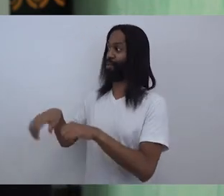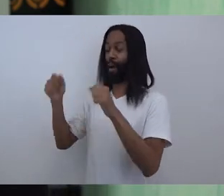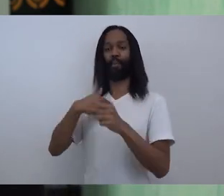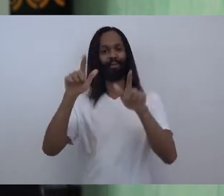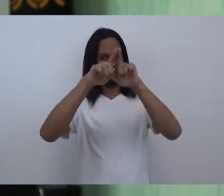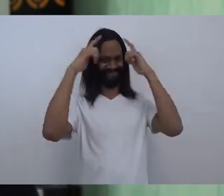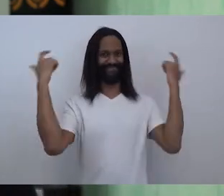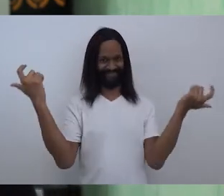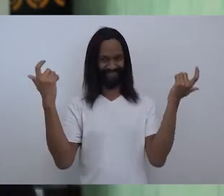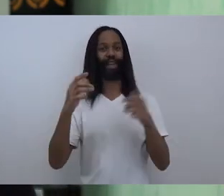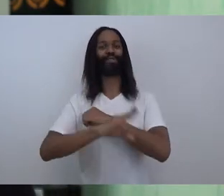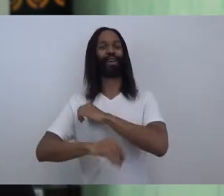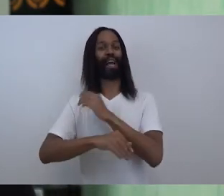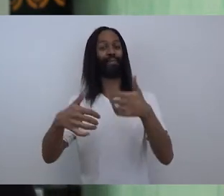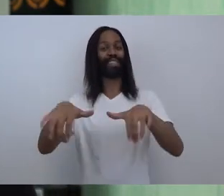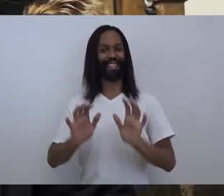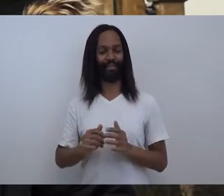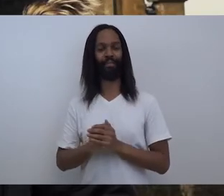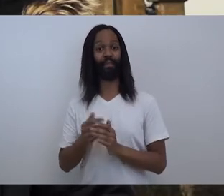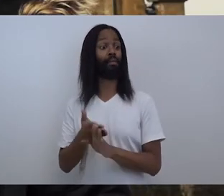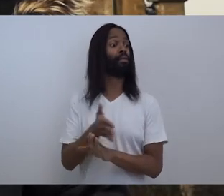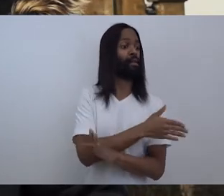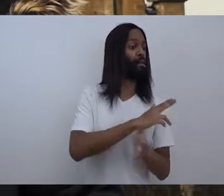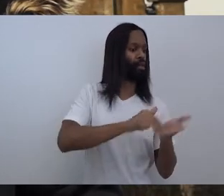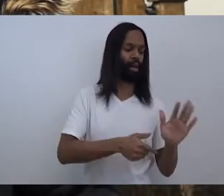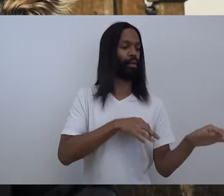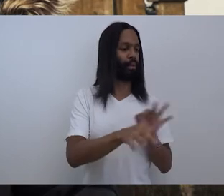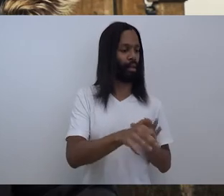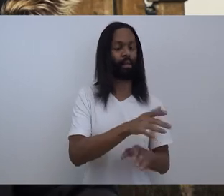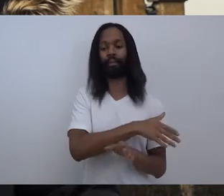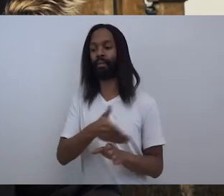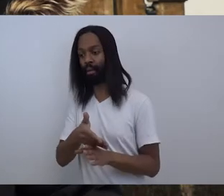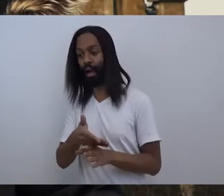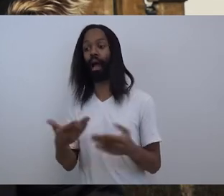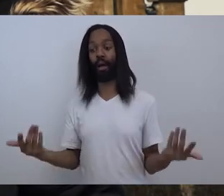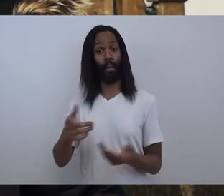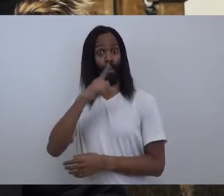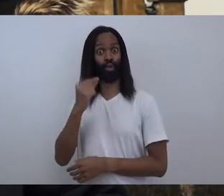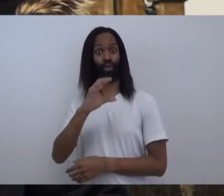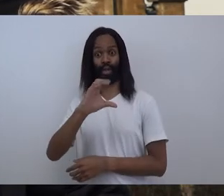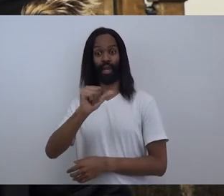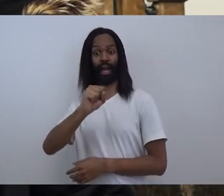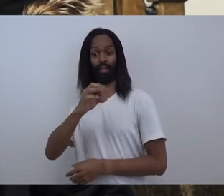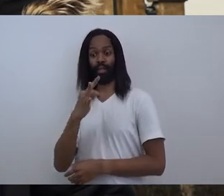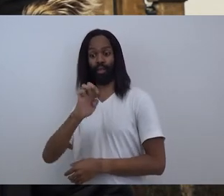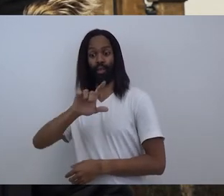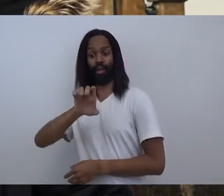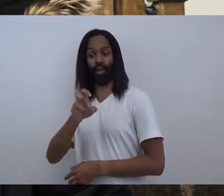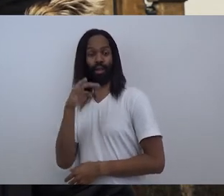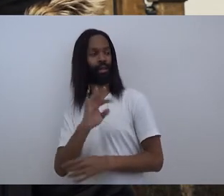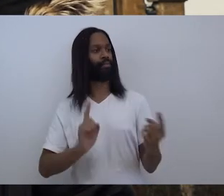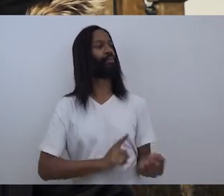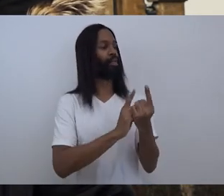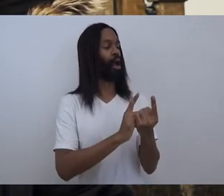Emploi qui, une fois mon contrat fini précédent, m'a dirigée vers M. Castellet et qui m'a pris pour un CAE donc